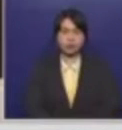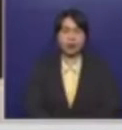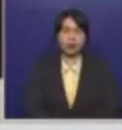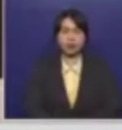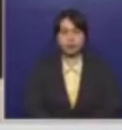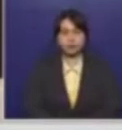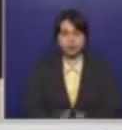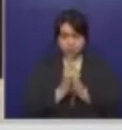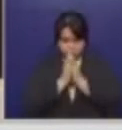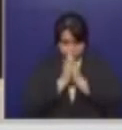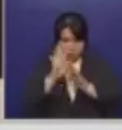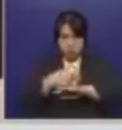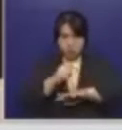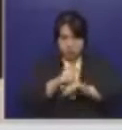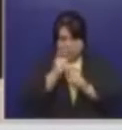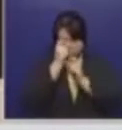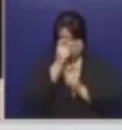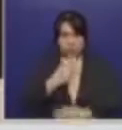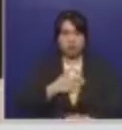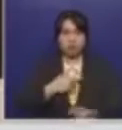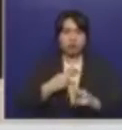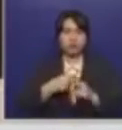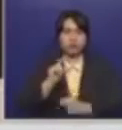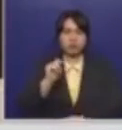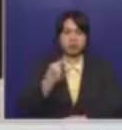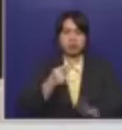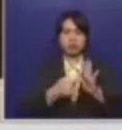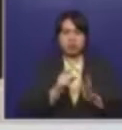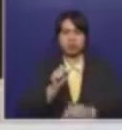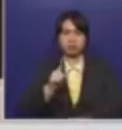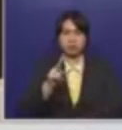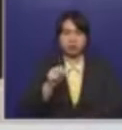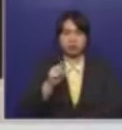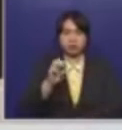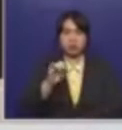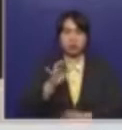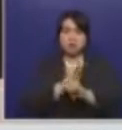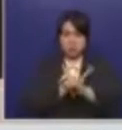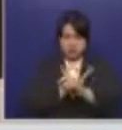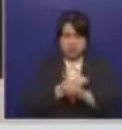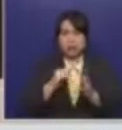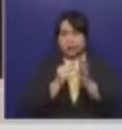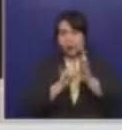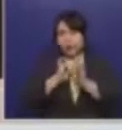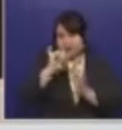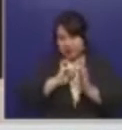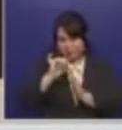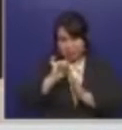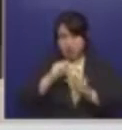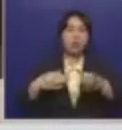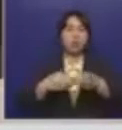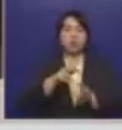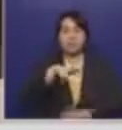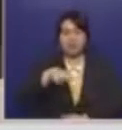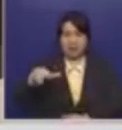กราบเรียนท่านประธานสภาที่เคารพดิฉันทัศนีบุญนพกรสมาชิกสภาผู้แทนราษฎรจังหวัดเชียงใหม่เขต1พรรคเพื่อไทยท่านประ